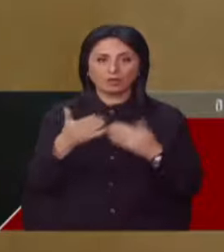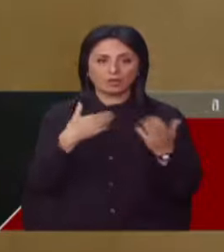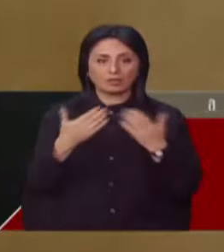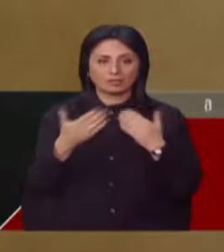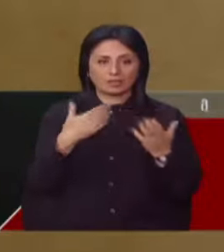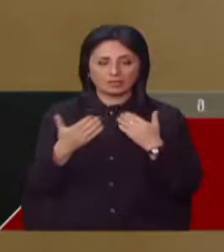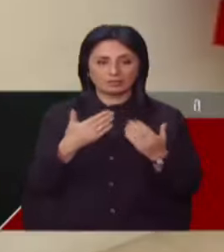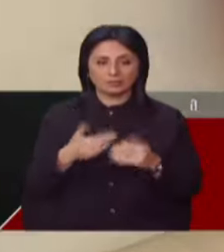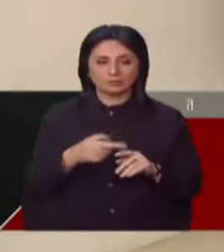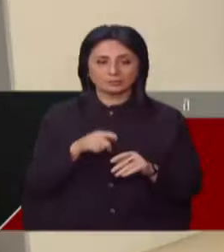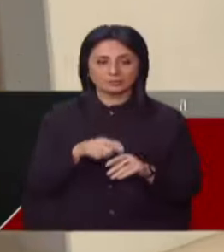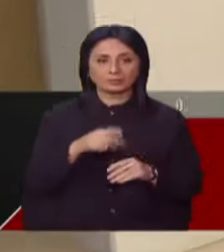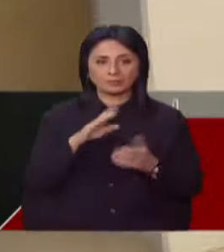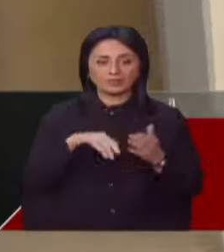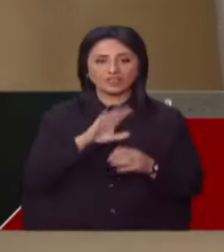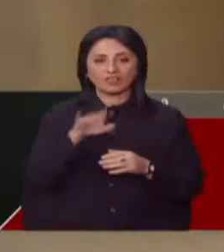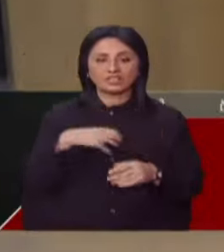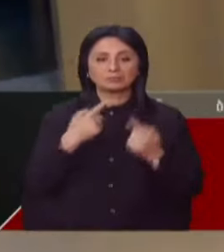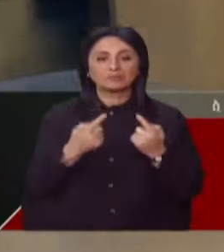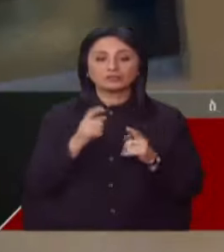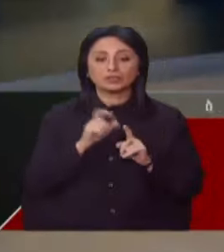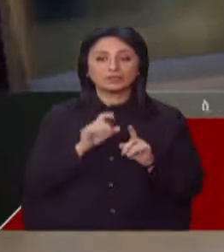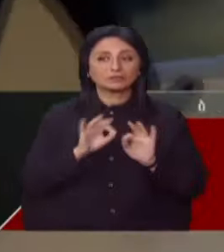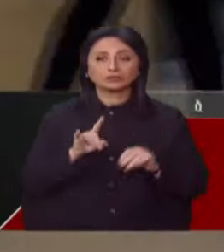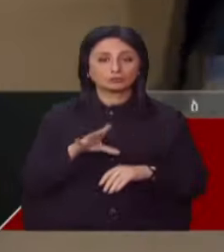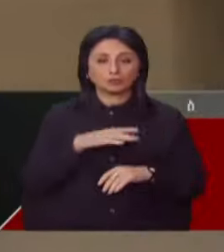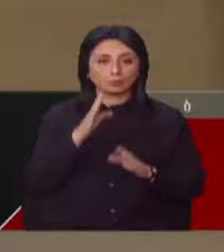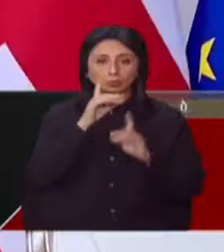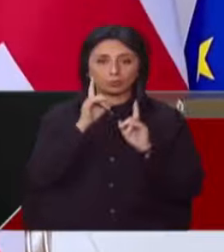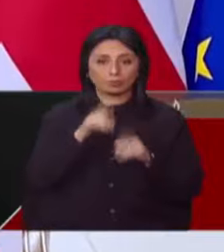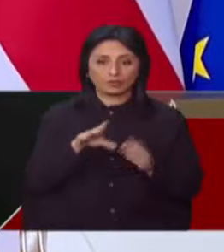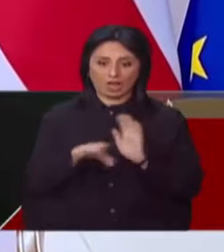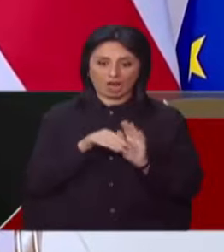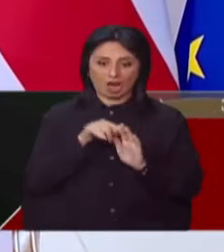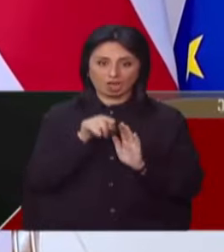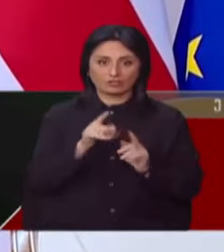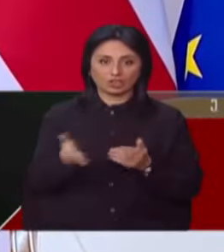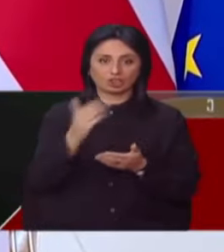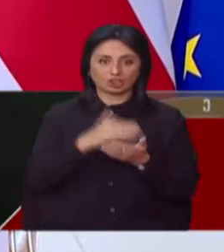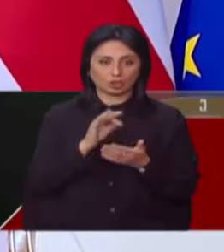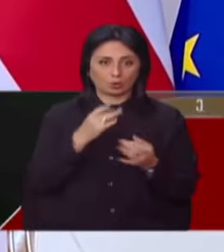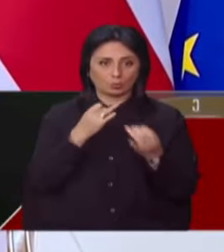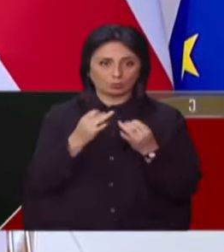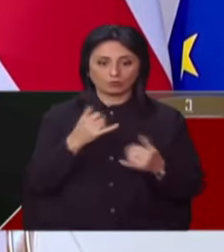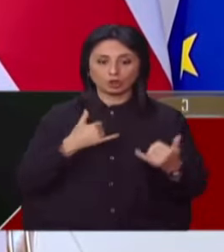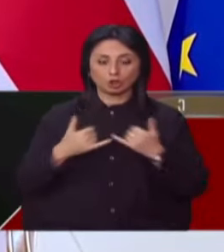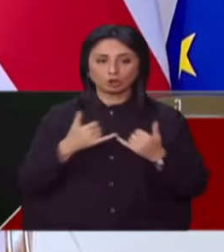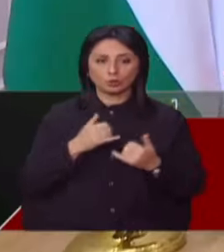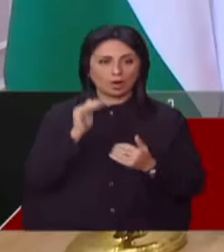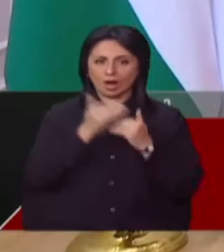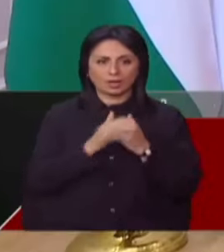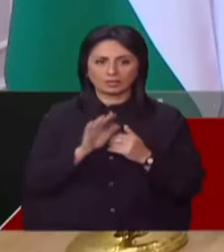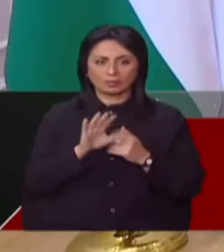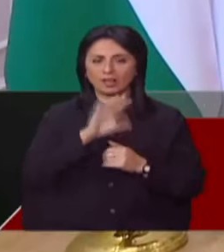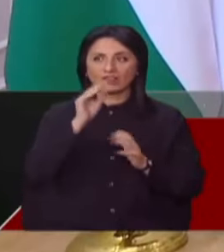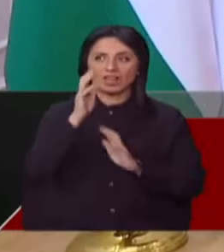urtiertobebis gaghrmavebaze natkvamis garda qvelaze mishnolovani ganxadeba bunebrivia archevnebs da mis shedegebs ekheboda. Stumars ar daumalavs, rom